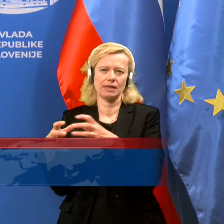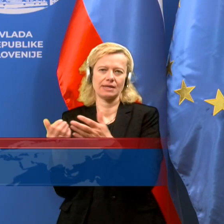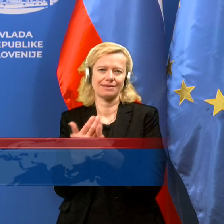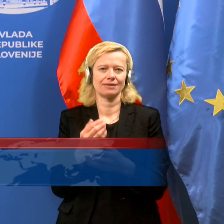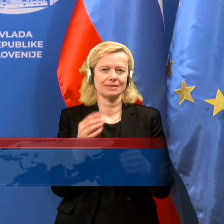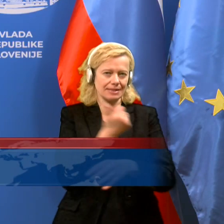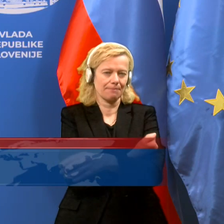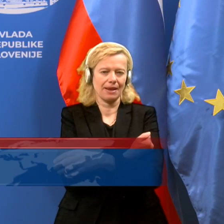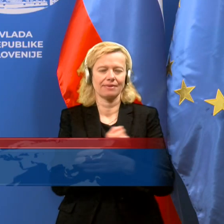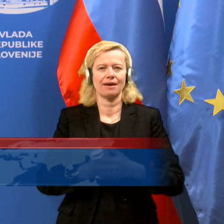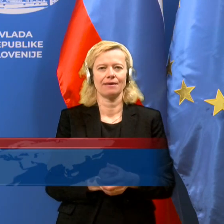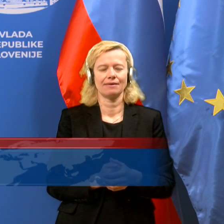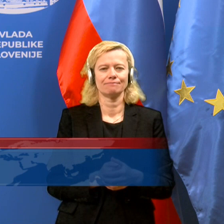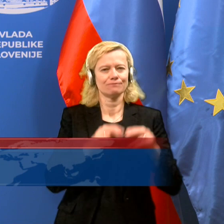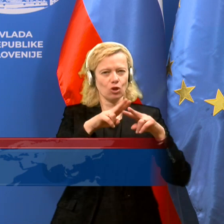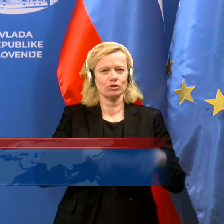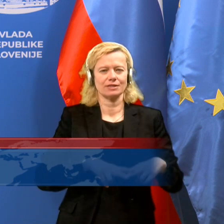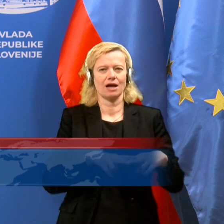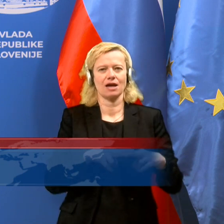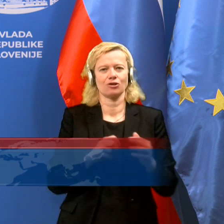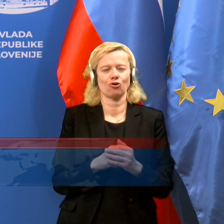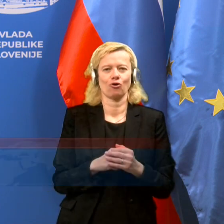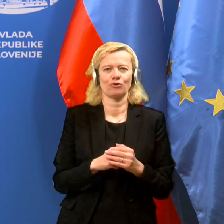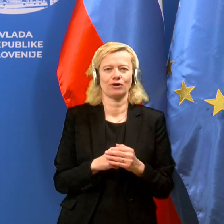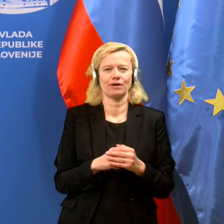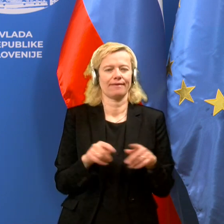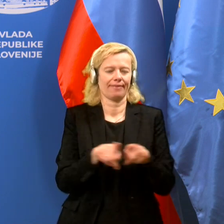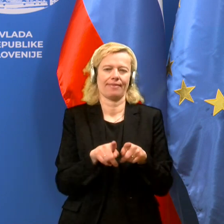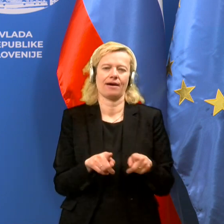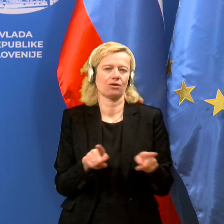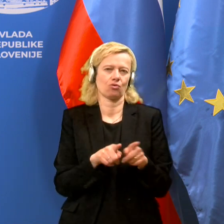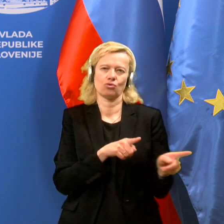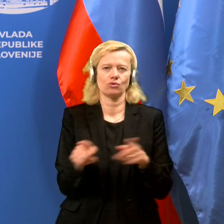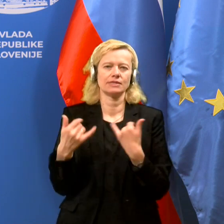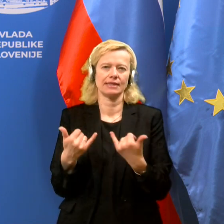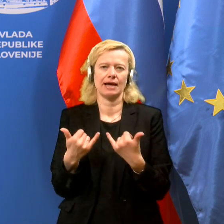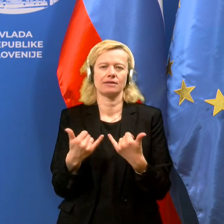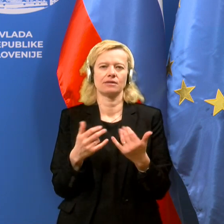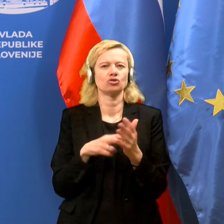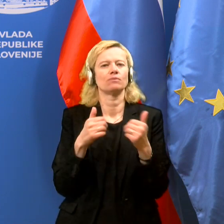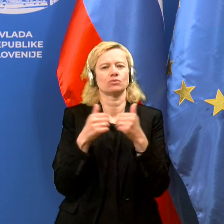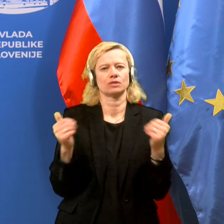cepljenje ostajajo enake, kot so bile zdaj, predvsem